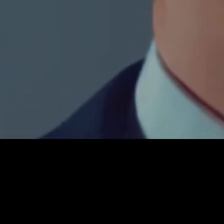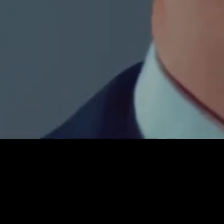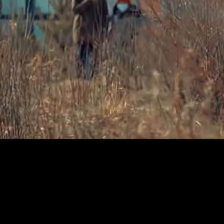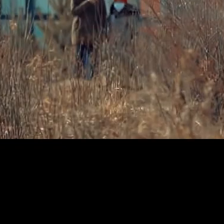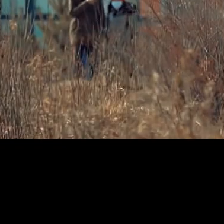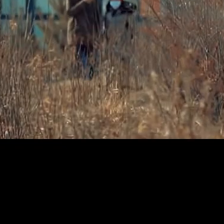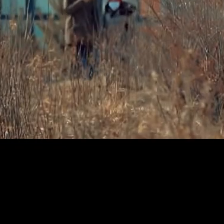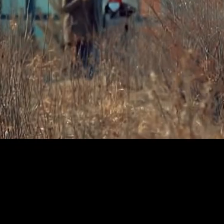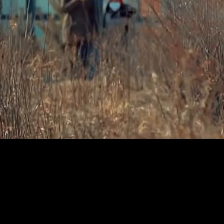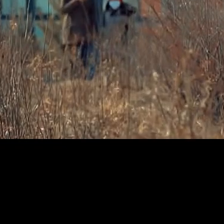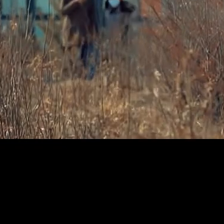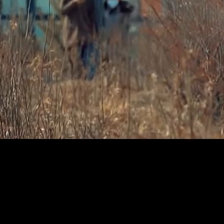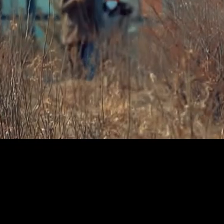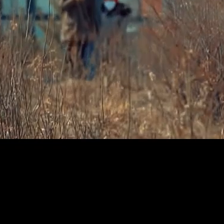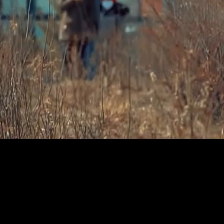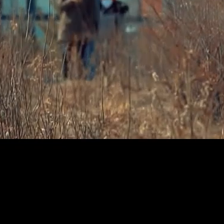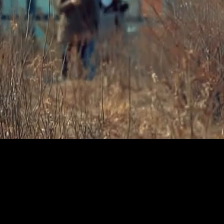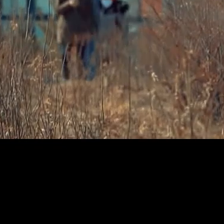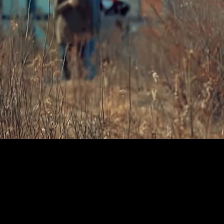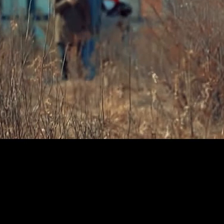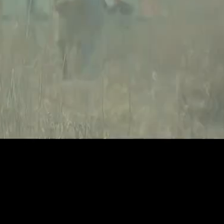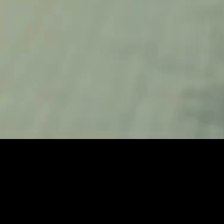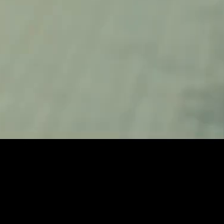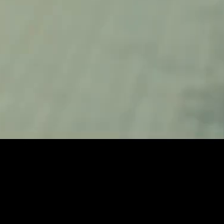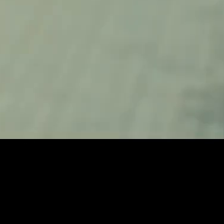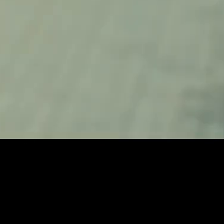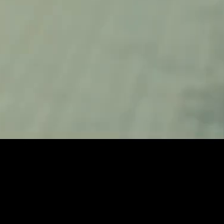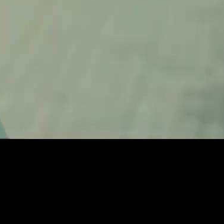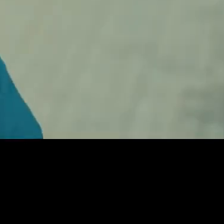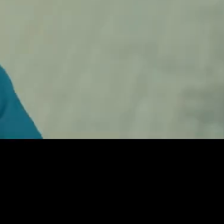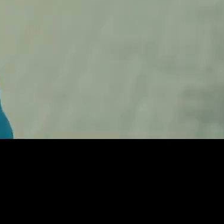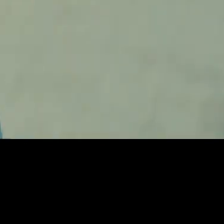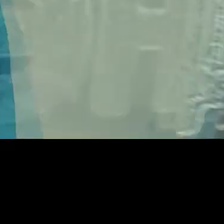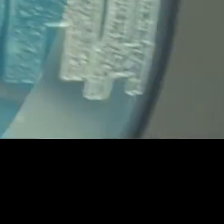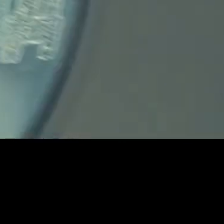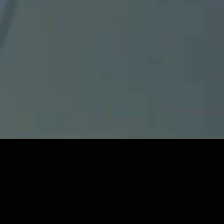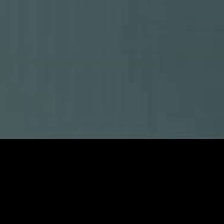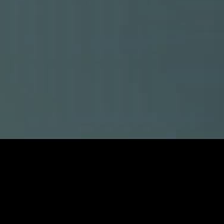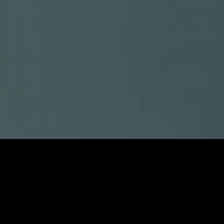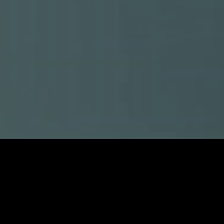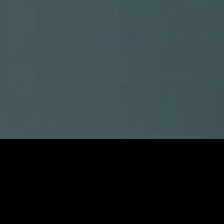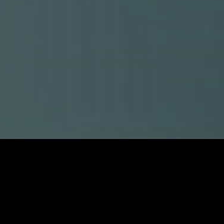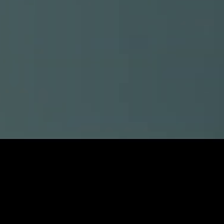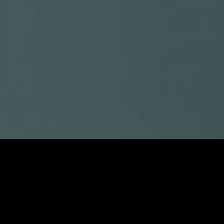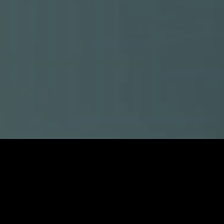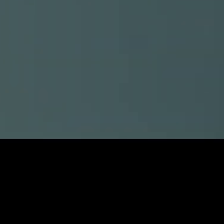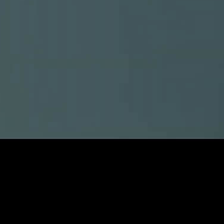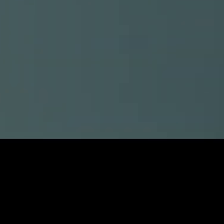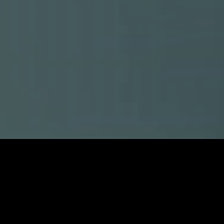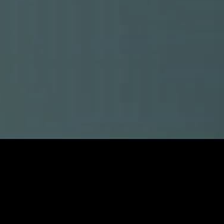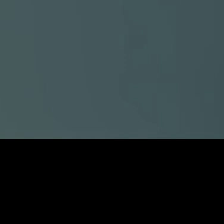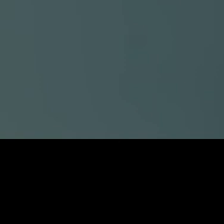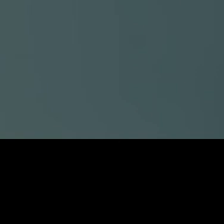шийдвэр, гишгсэн мөр, туусан зам бүхэн үнэт зүйлс хэтэн баталгаа болж, танай ямар хүн бэ гэдгийг бусдад